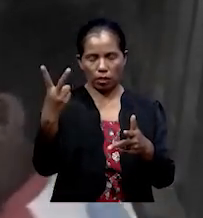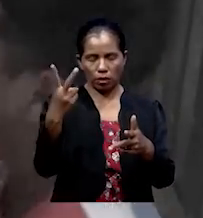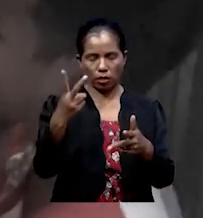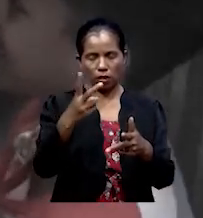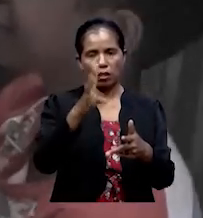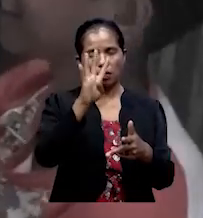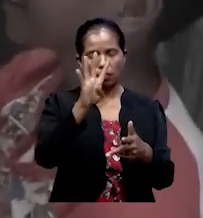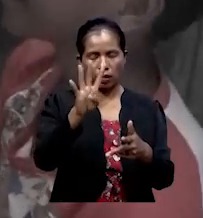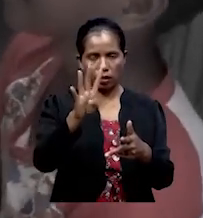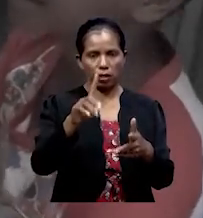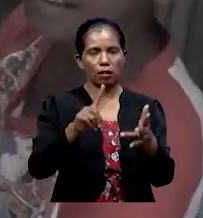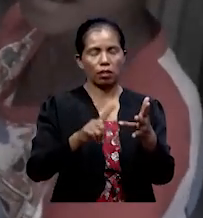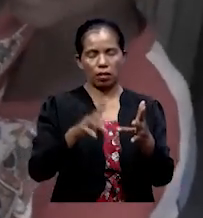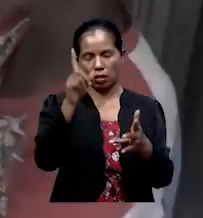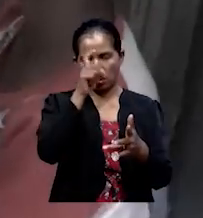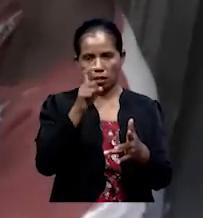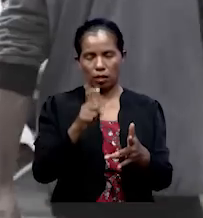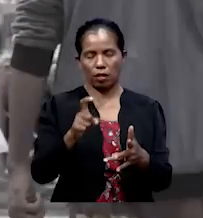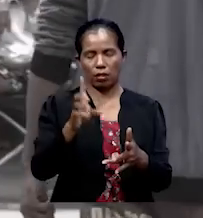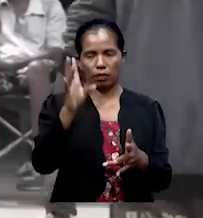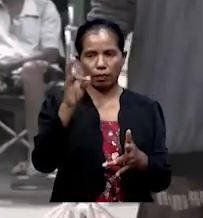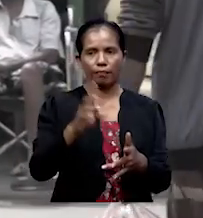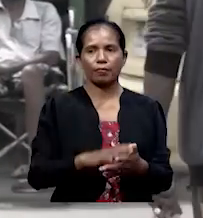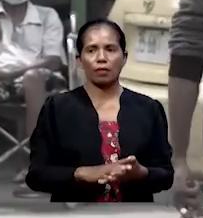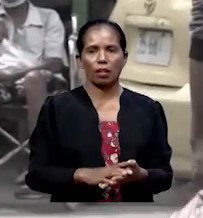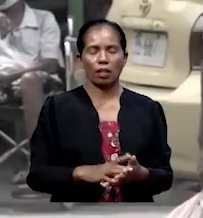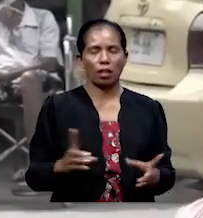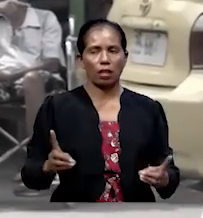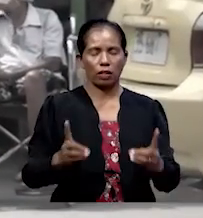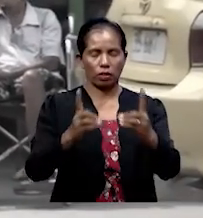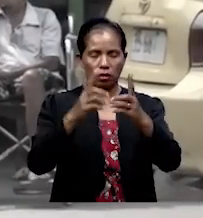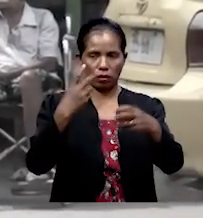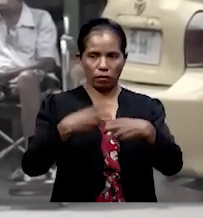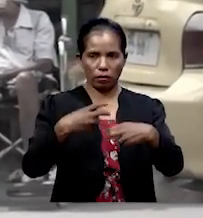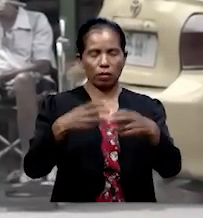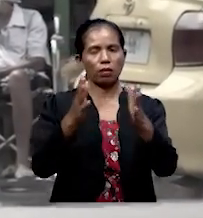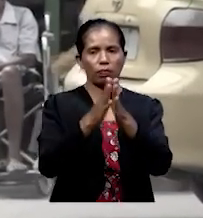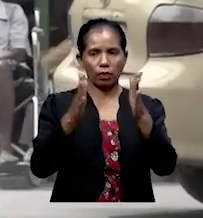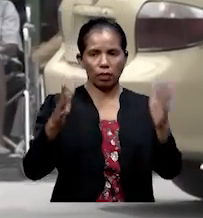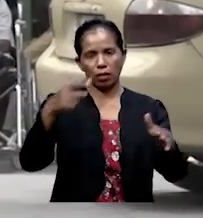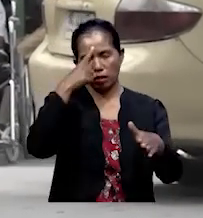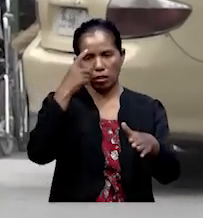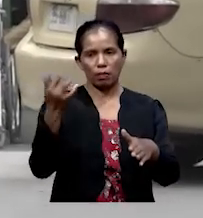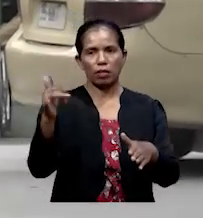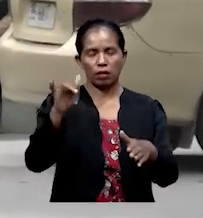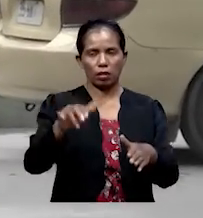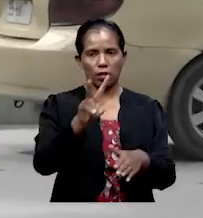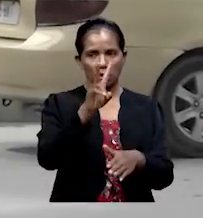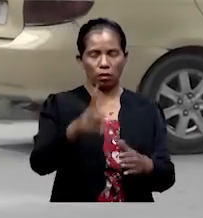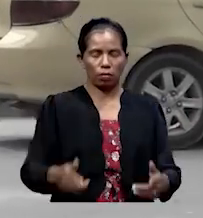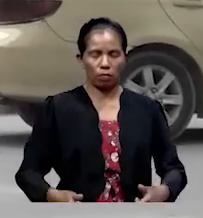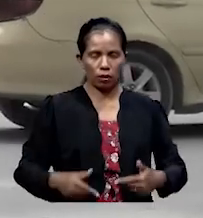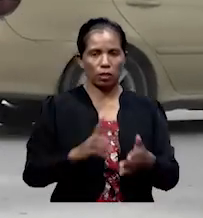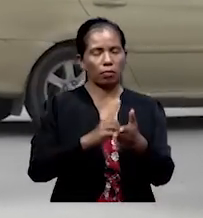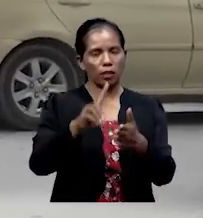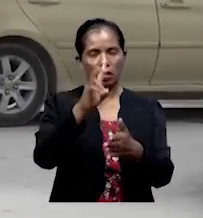quarto ho idade walo. Hafuin ke baru no kenzerson hasorutan dificuldade bot, tamba sirana in rua, moris liu de semana